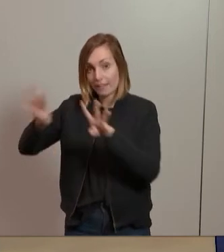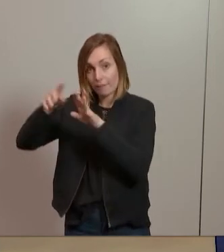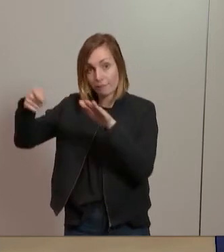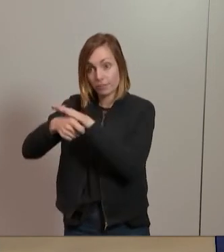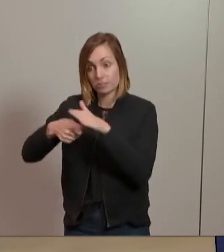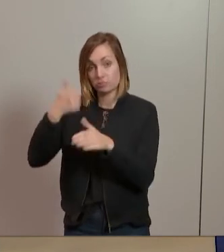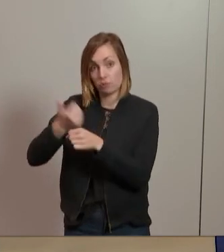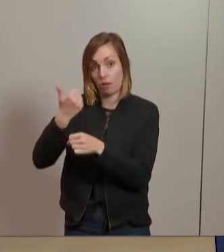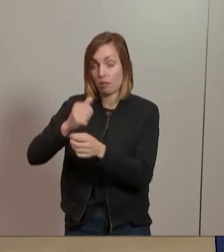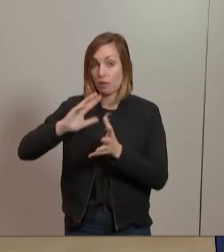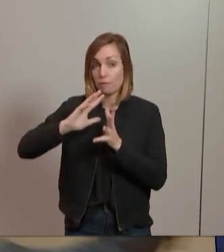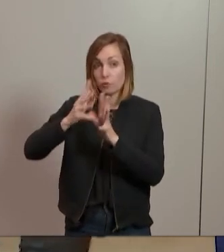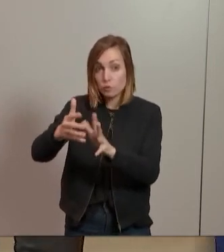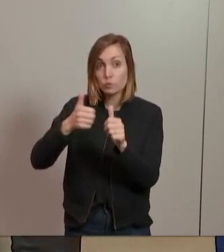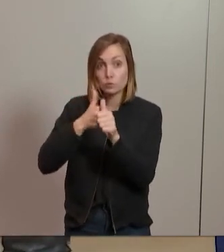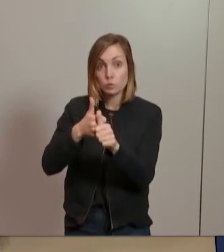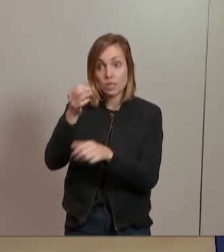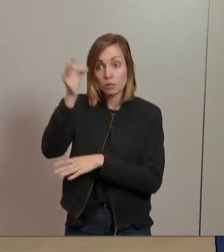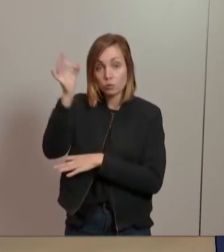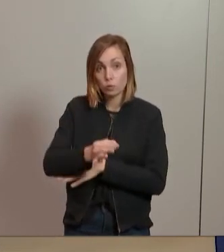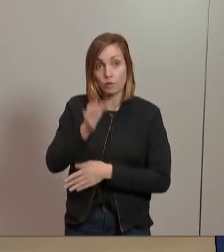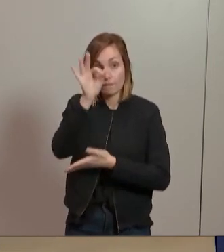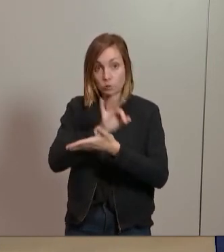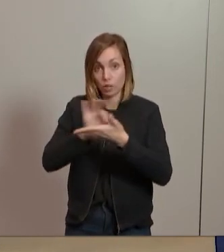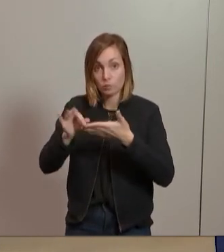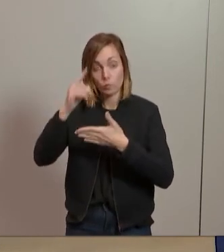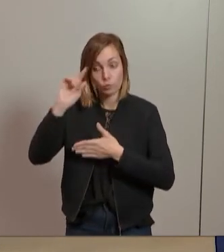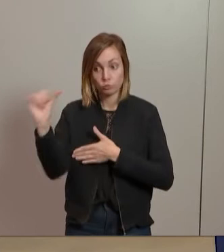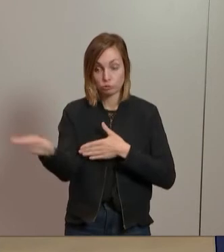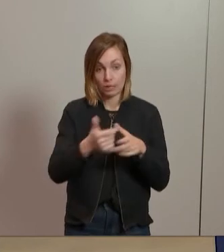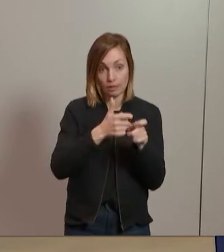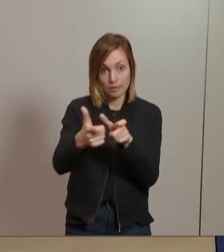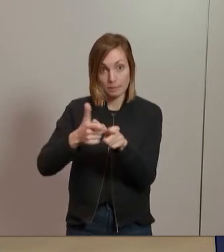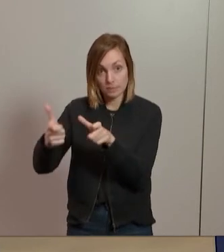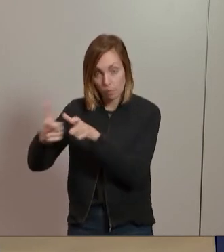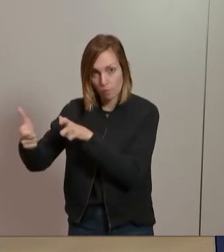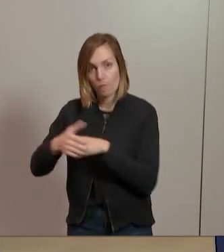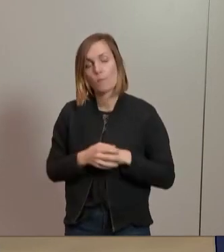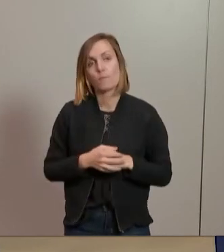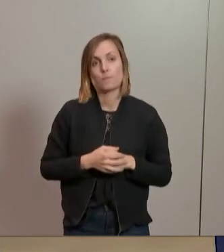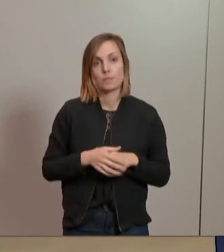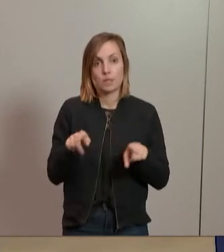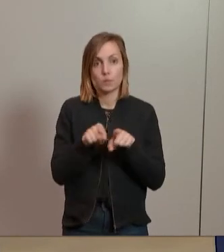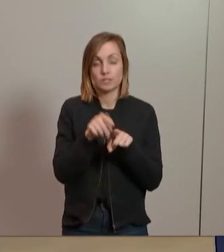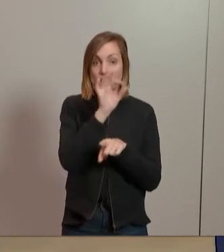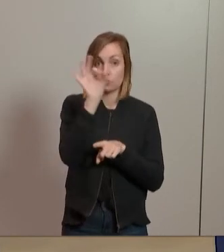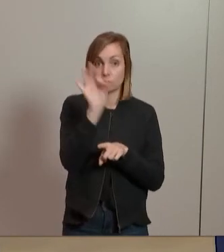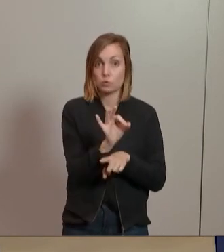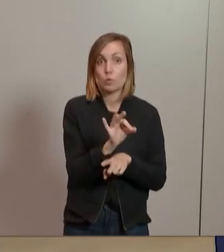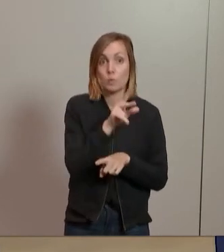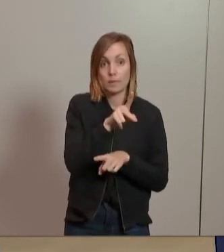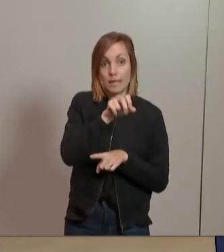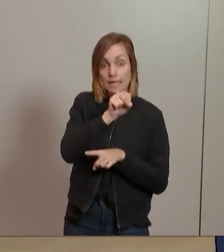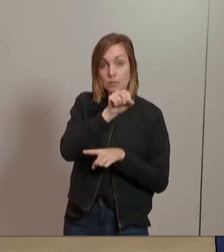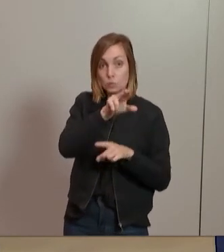chaque année en fonction du taux de facturation pour chaque établissement d'accueil de jeunes enfants, ainsi que du taux de revalorisation de la